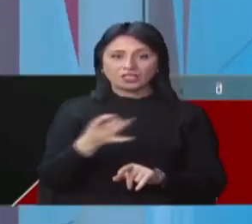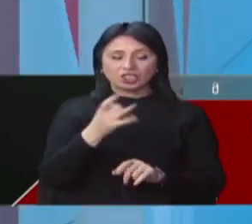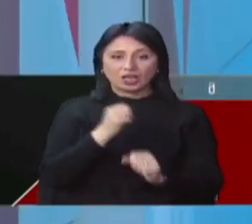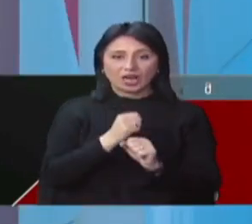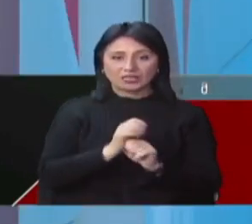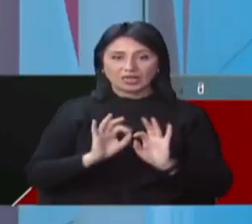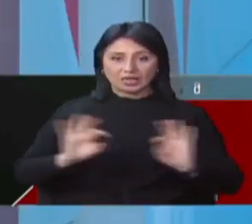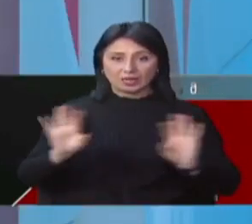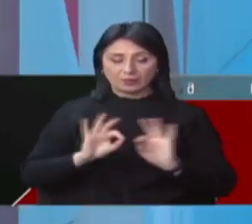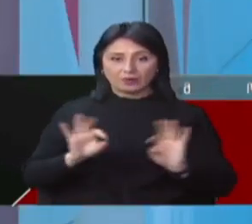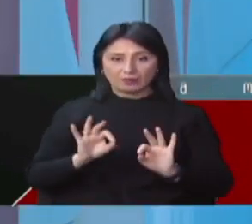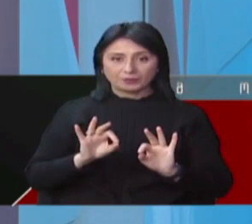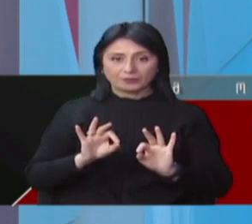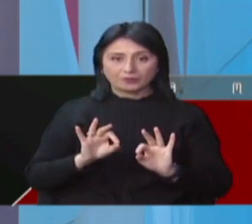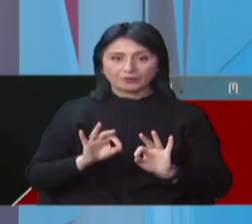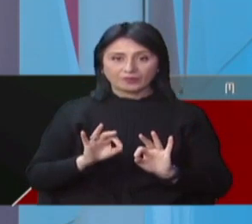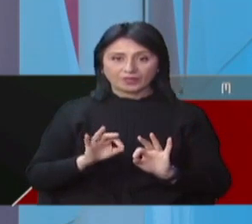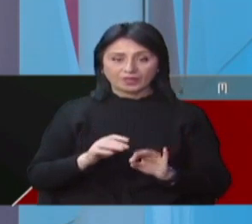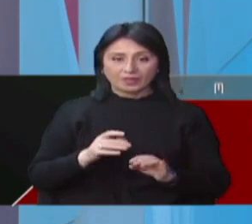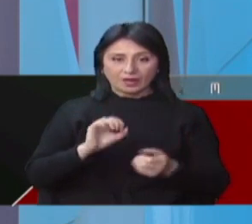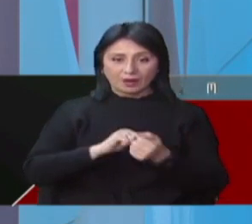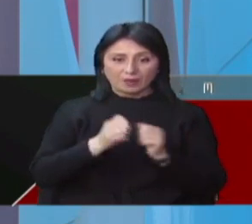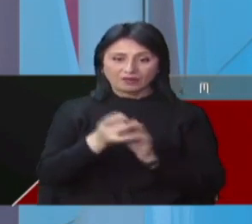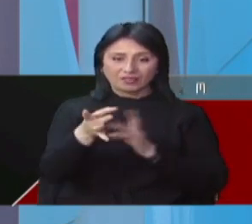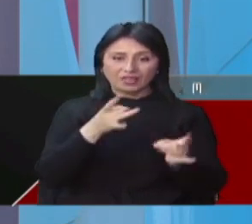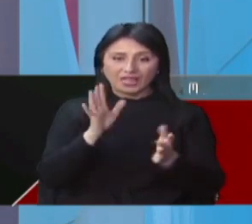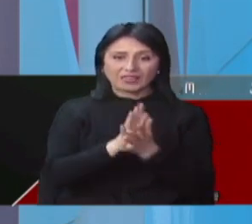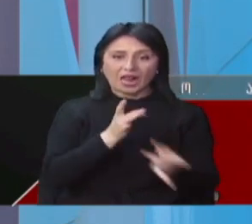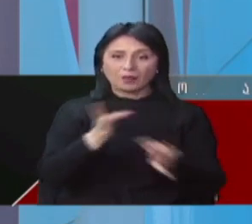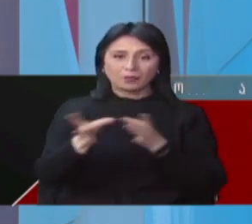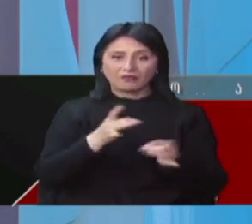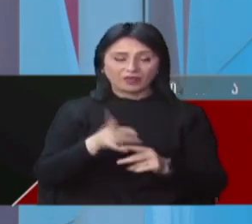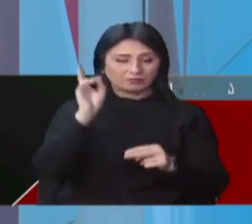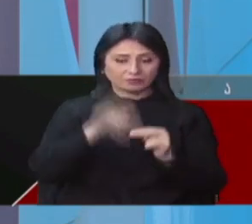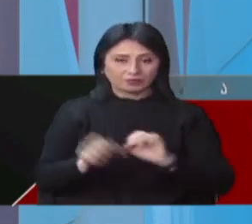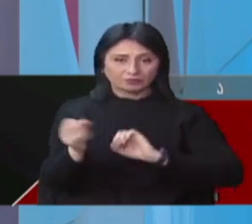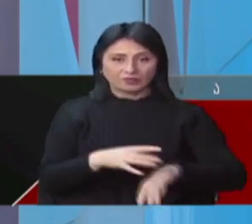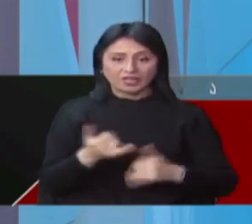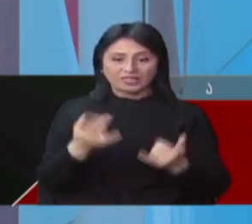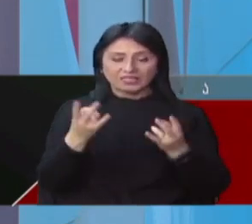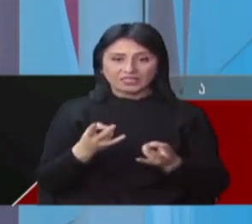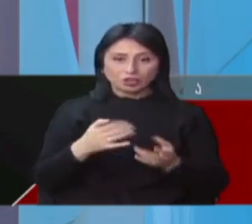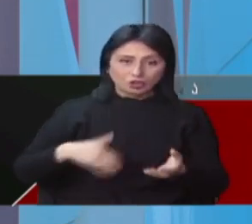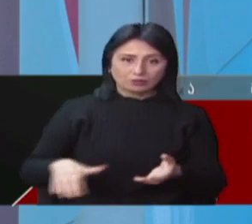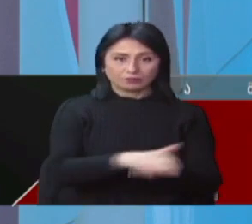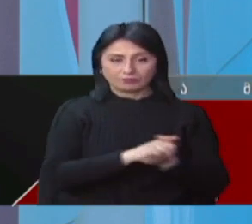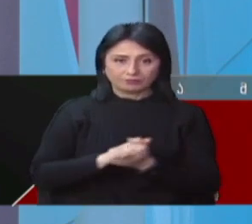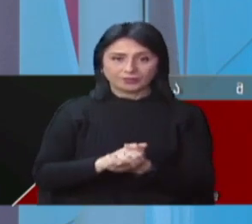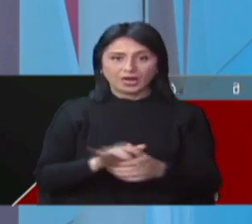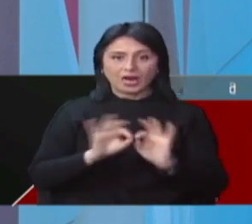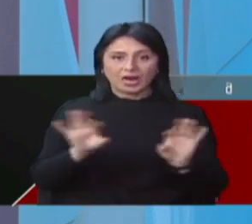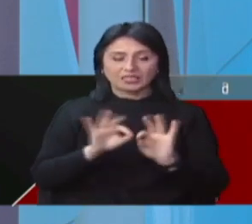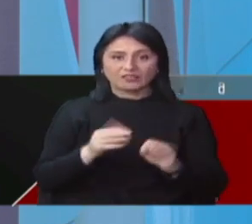გააკეთა განცხადება, რომ კენჭების სროლას და ტალახის სროლა ყველა უნდა შეეშვას და ახლა საჭირო არის გაერთიანება და ეს განცხადებები